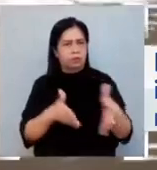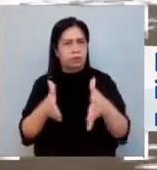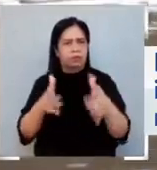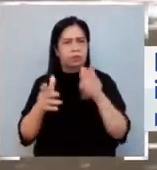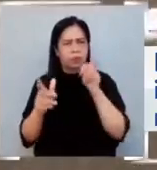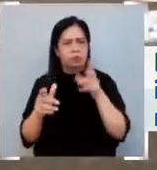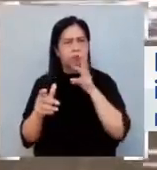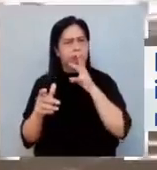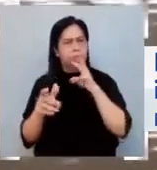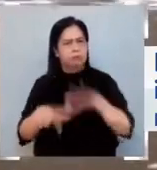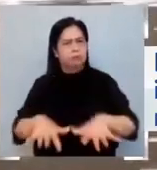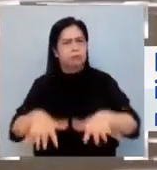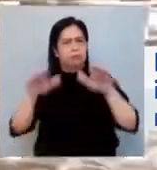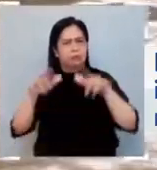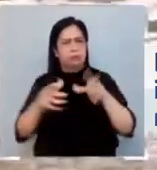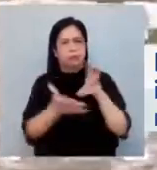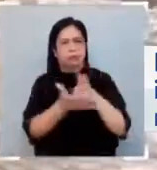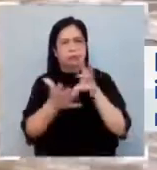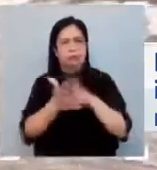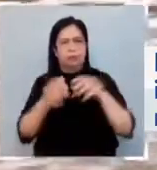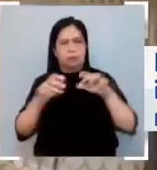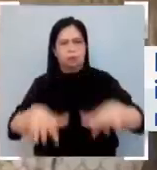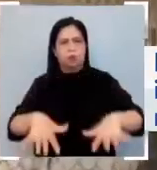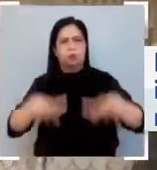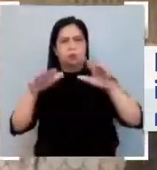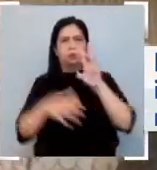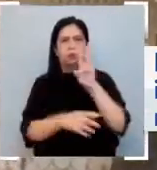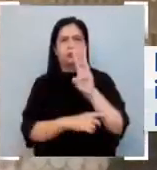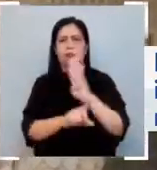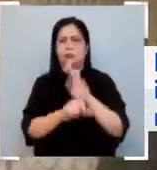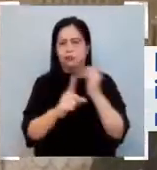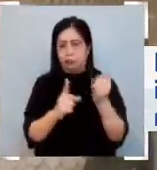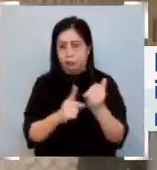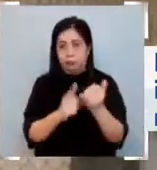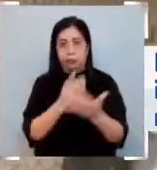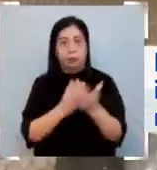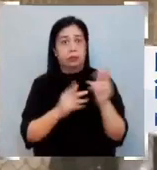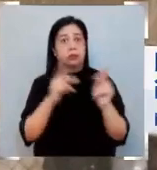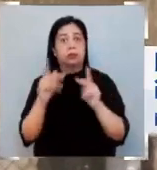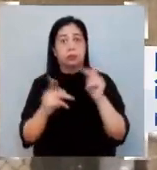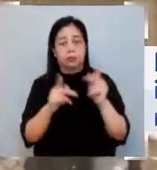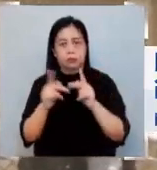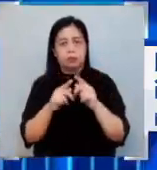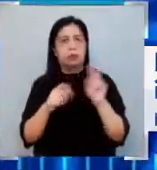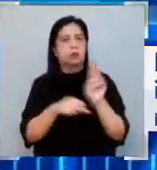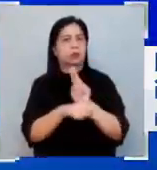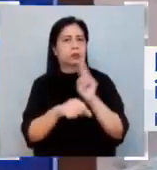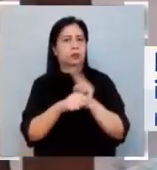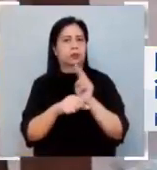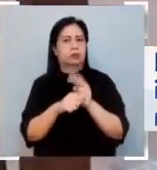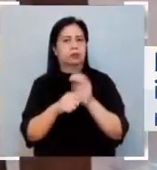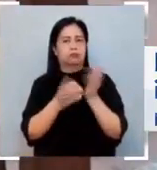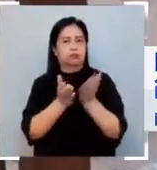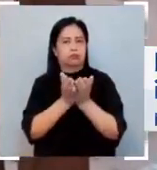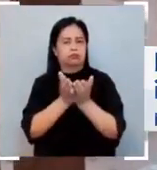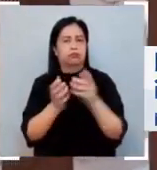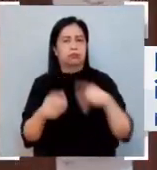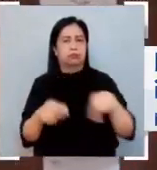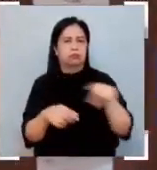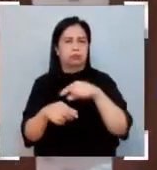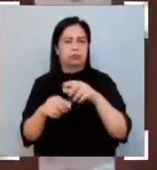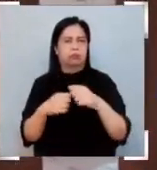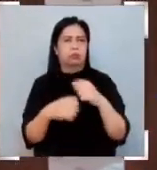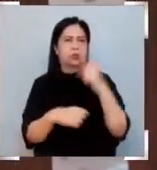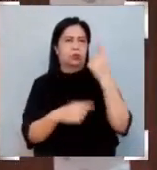munisipalidad matapos malubog sa baha ang 6 na barangay. Ang ilang residente gumagamit na ng balsa upang makatawid. Mga isang linggo po